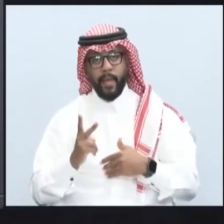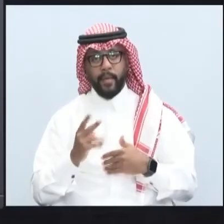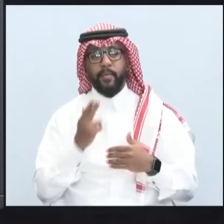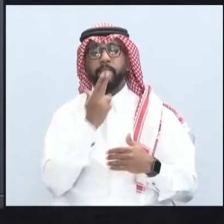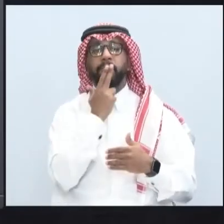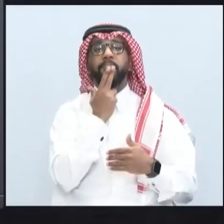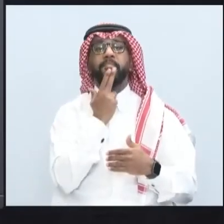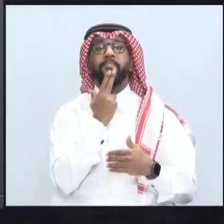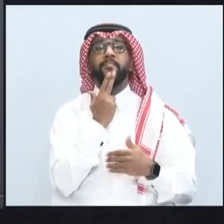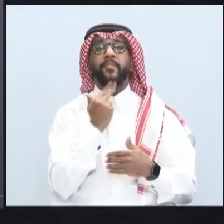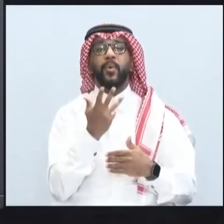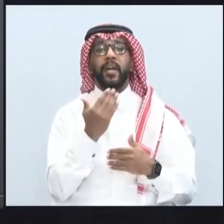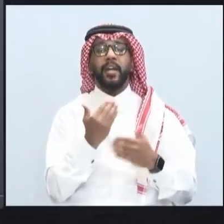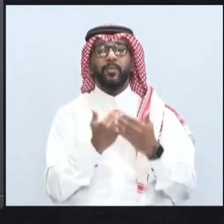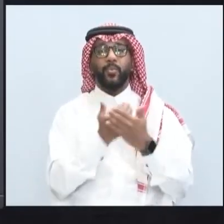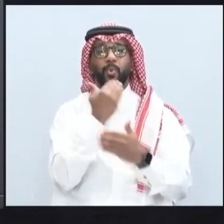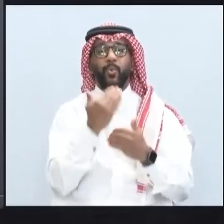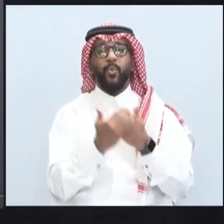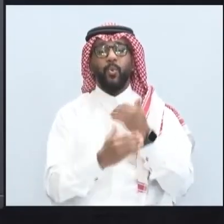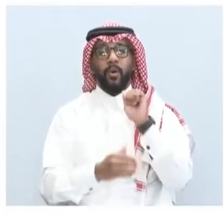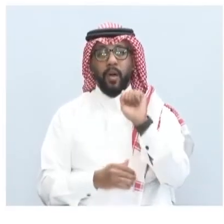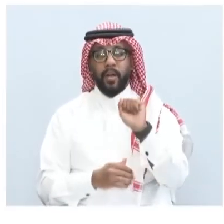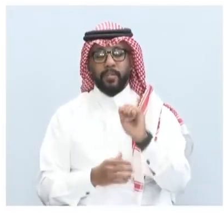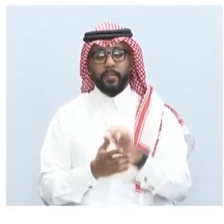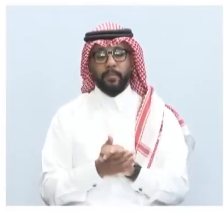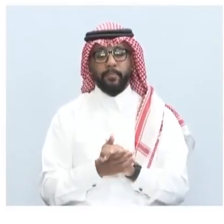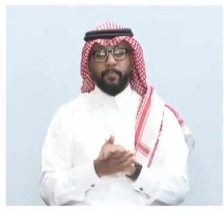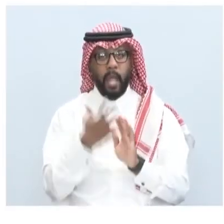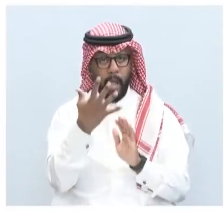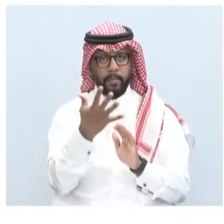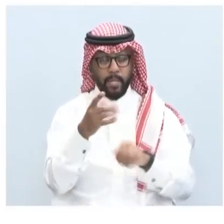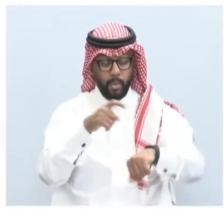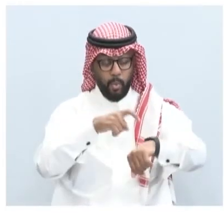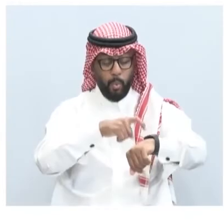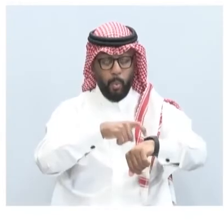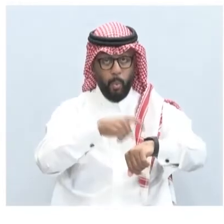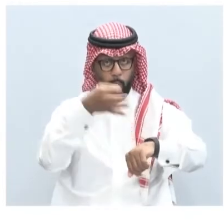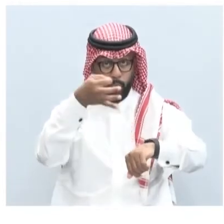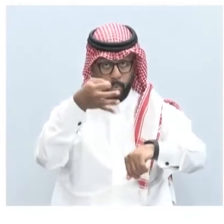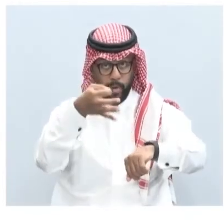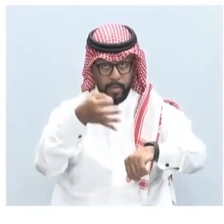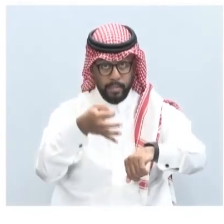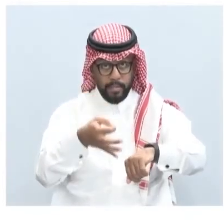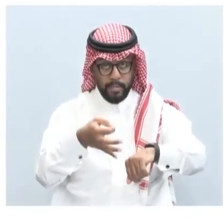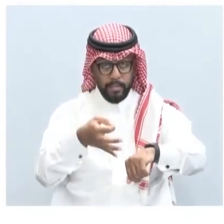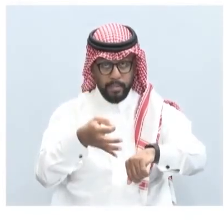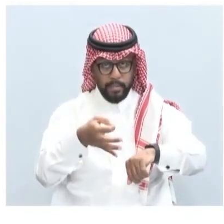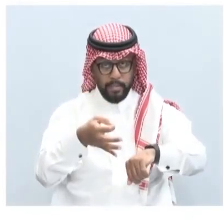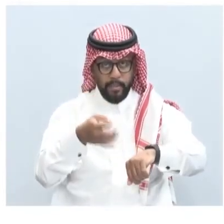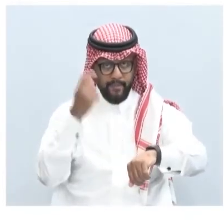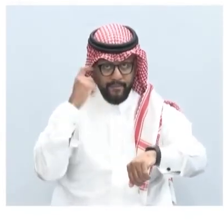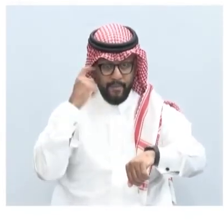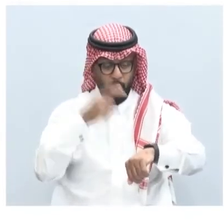الوضوء وليس في الغسل الشرط الخامس ان يكون في المده